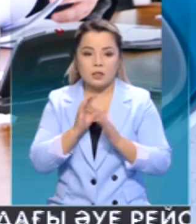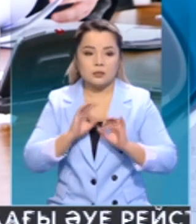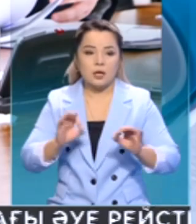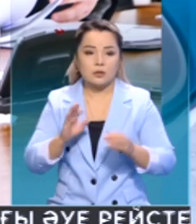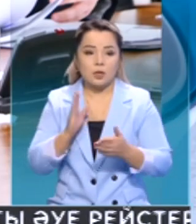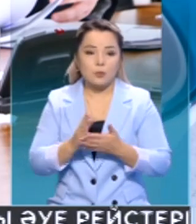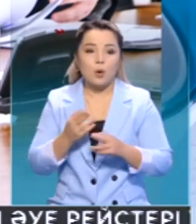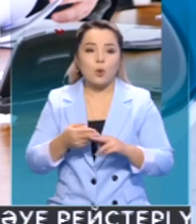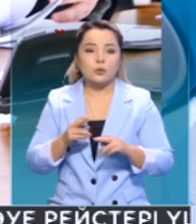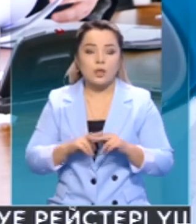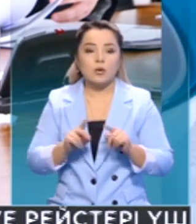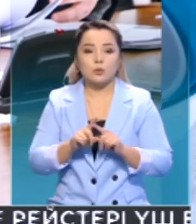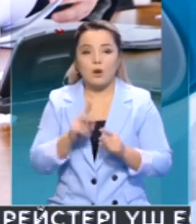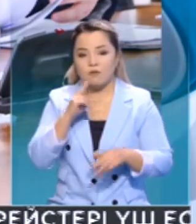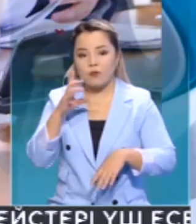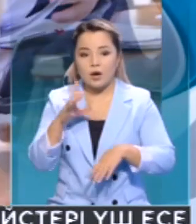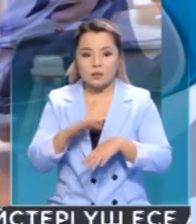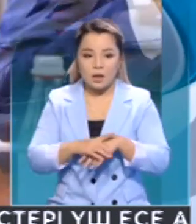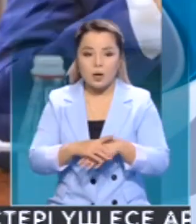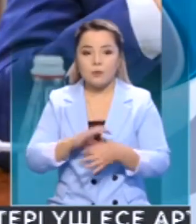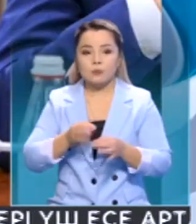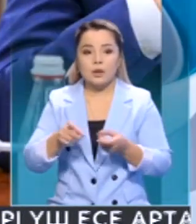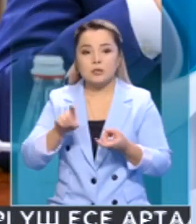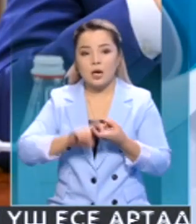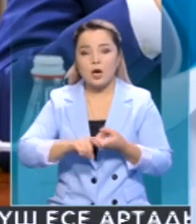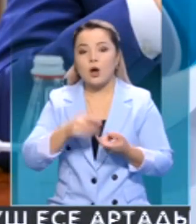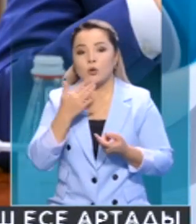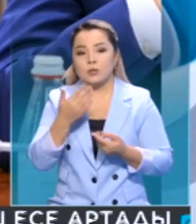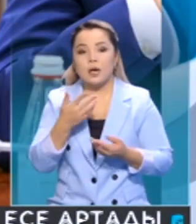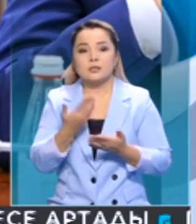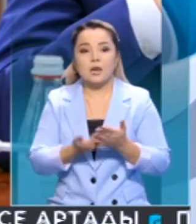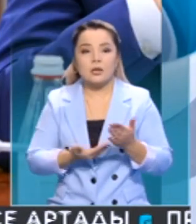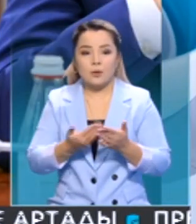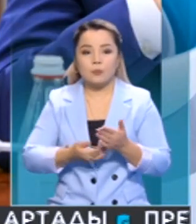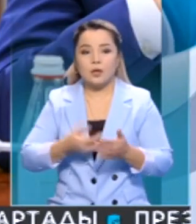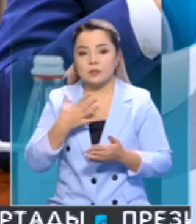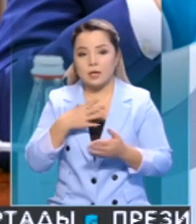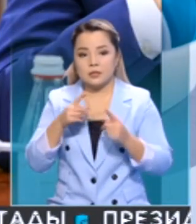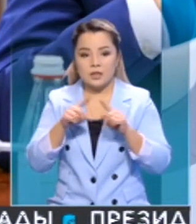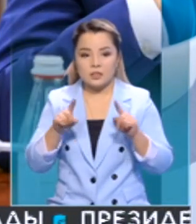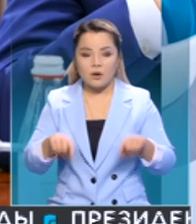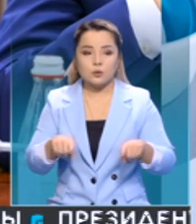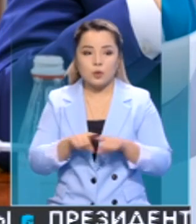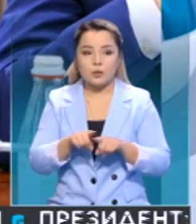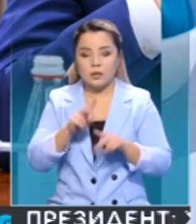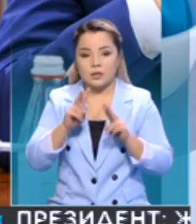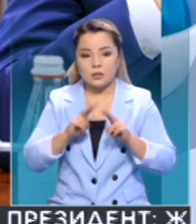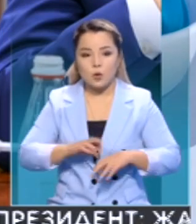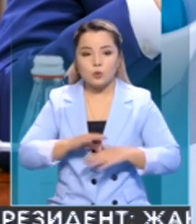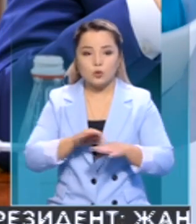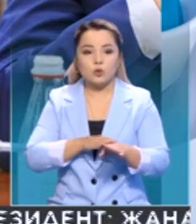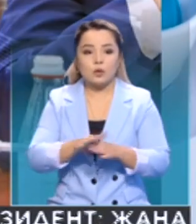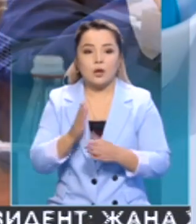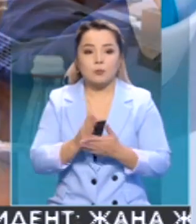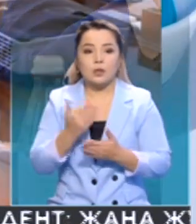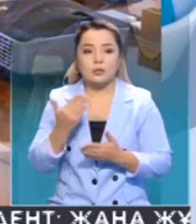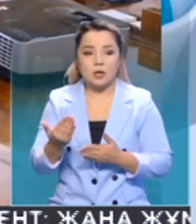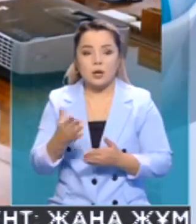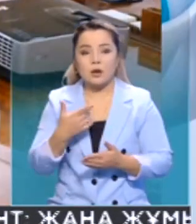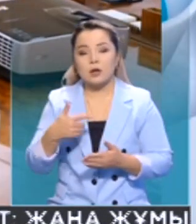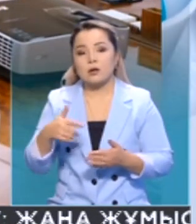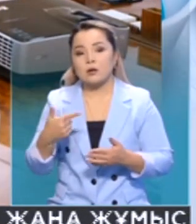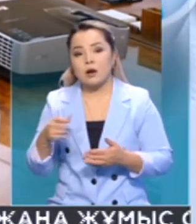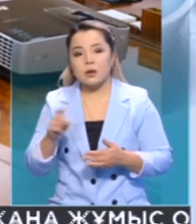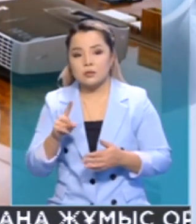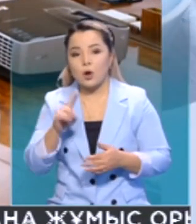жеткізді. Айтуынша, осы факт бойынша ұлттық сараптама және сертификаттау орталығына қатысты тергеу жүргізіліп жатыр. Сондай-ақ, сұйытылған